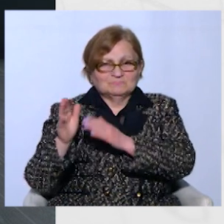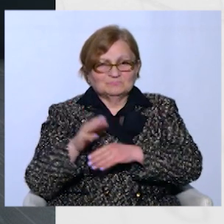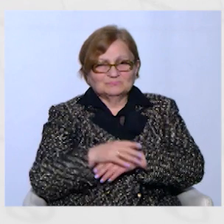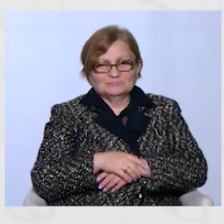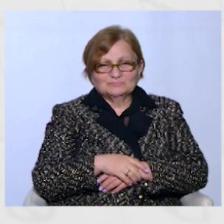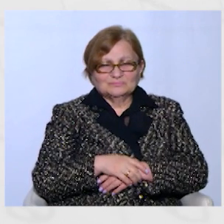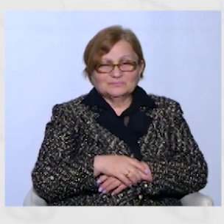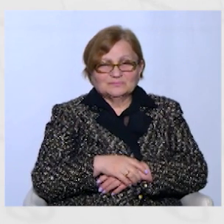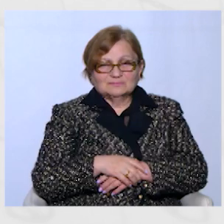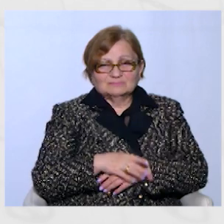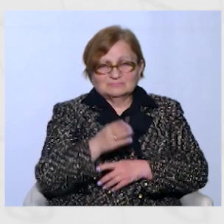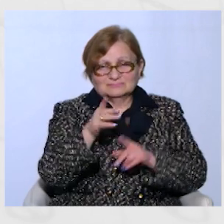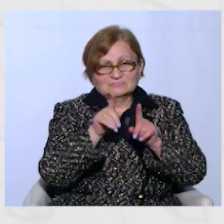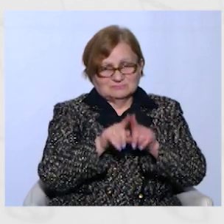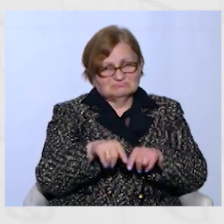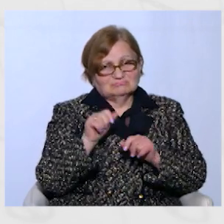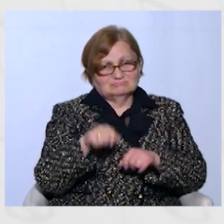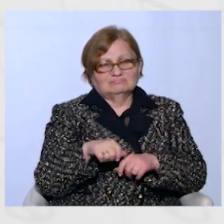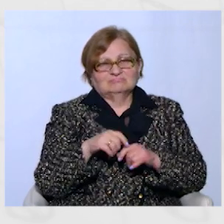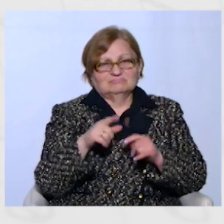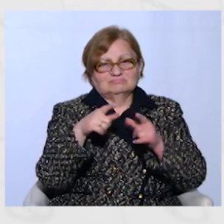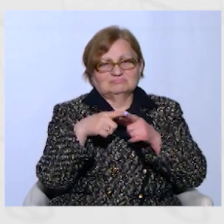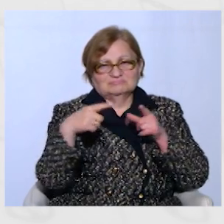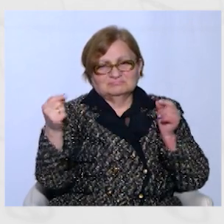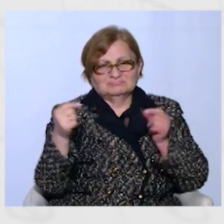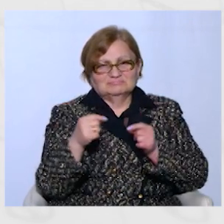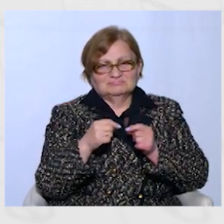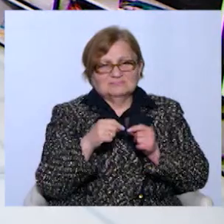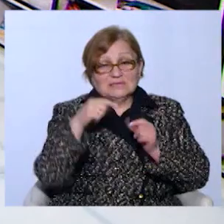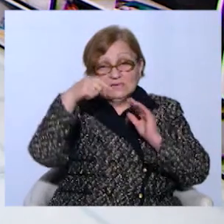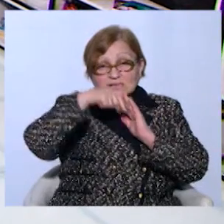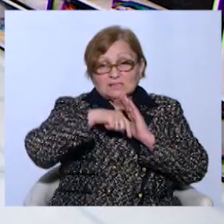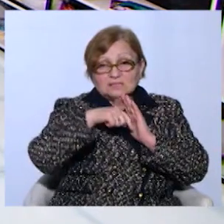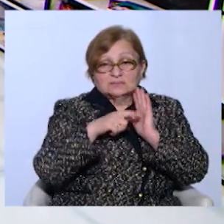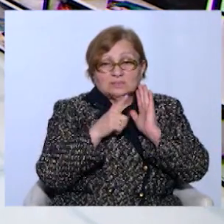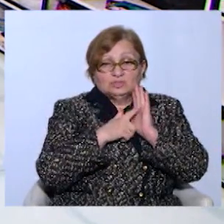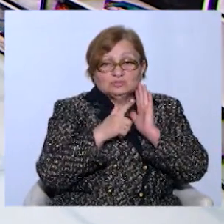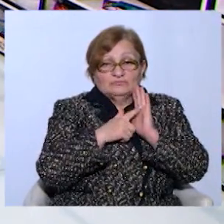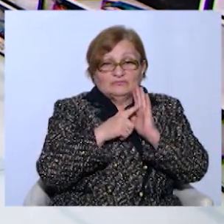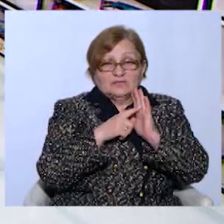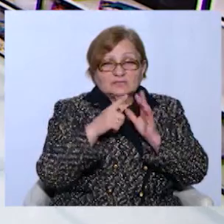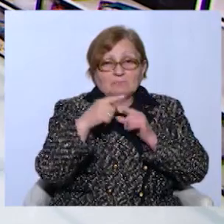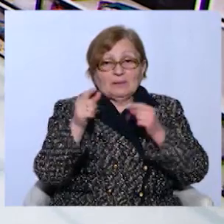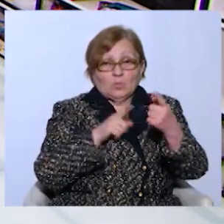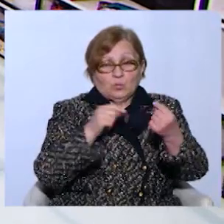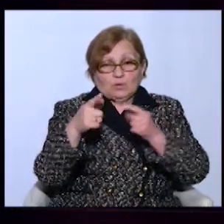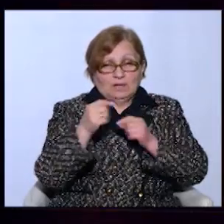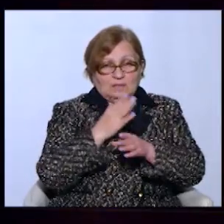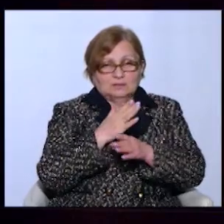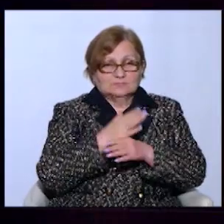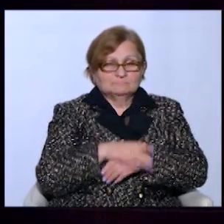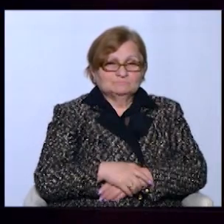ნახოთ, აი ასეთი თარო გაუკეთებიათ, ზუსტად იმ შვიდი ფიგურისგან, რომელიც ჩვენ